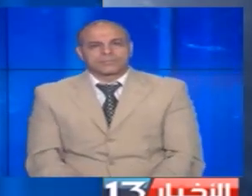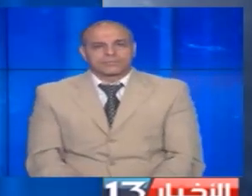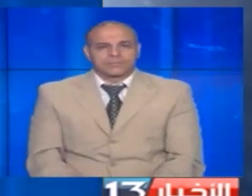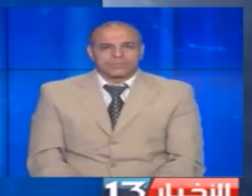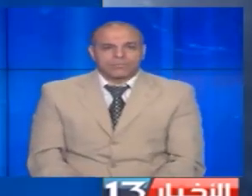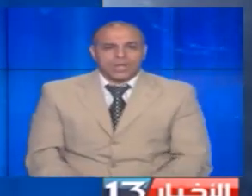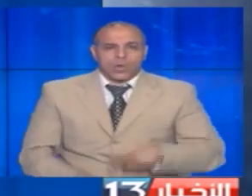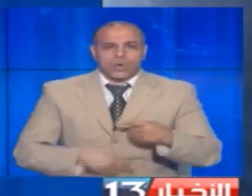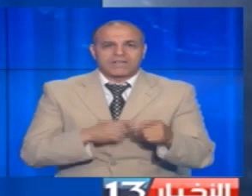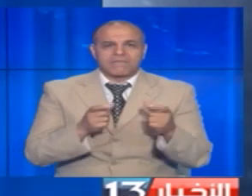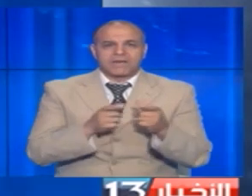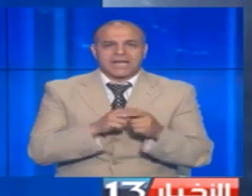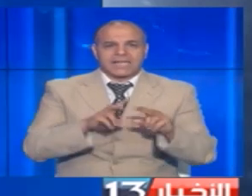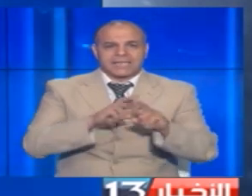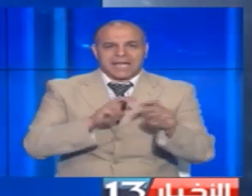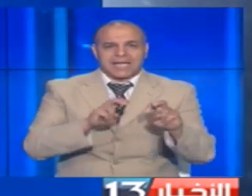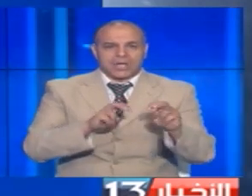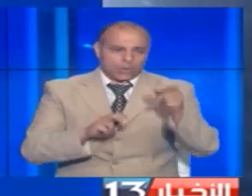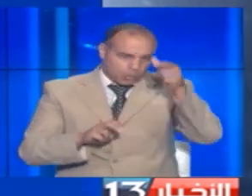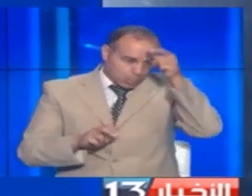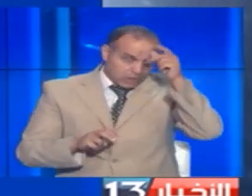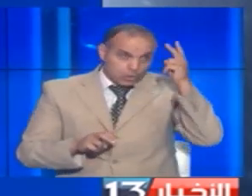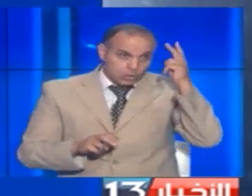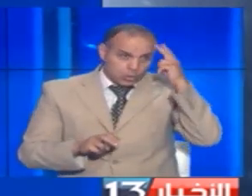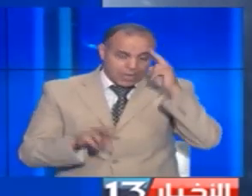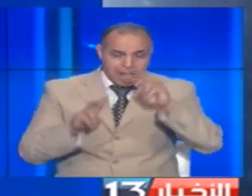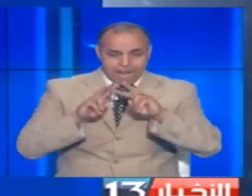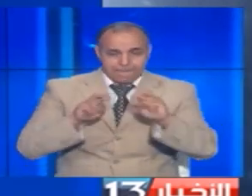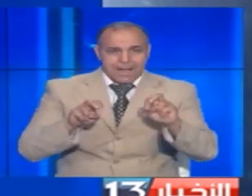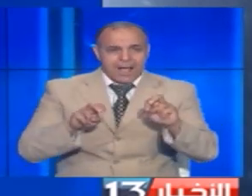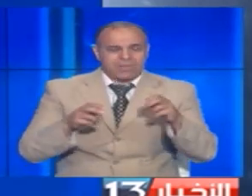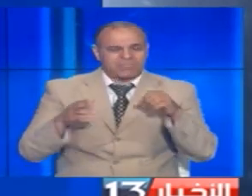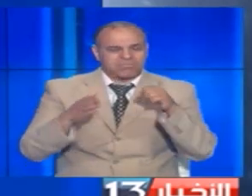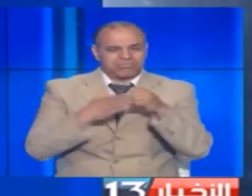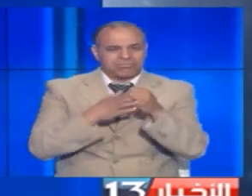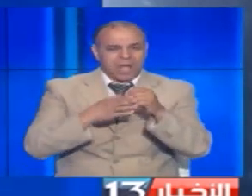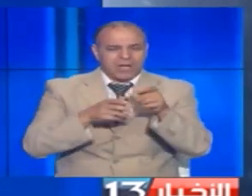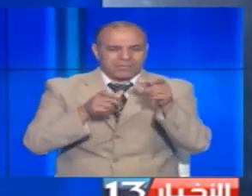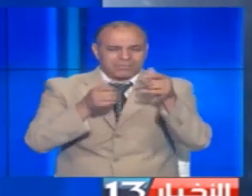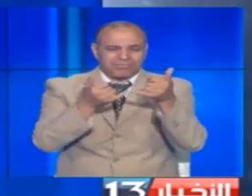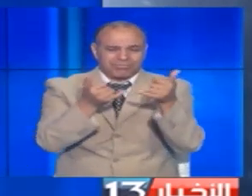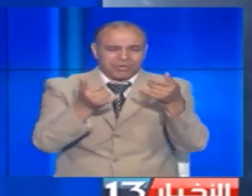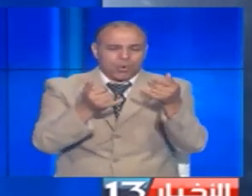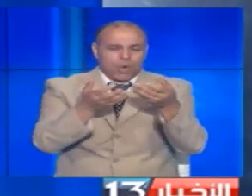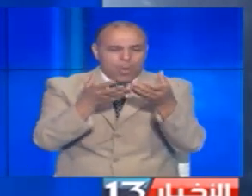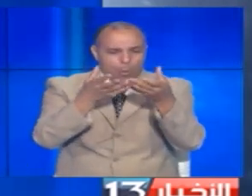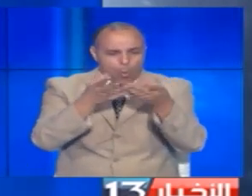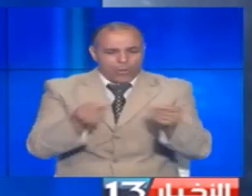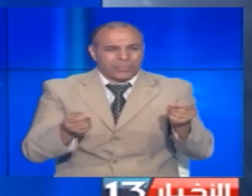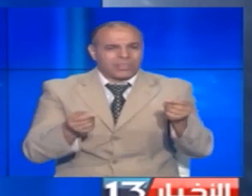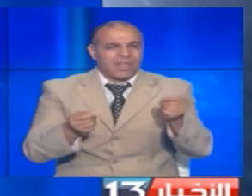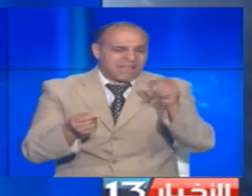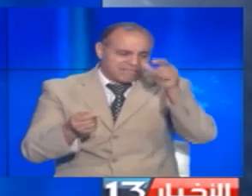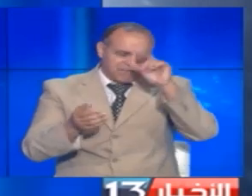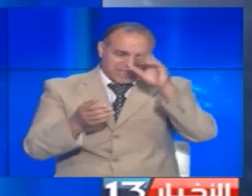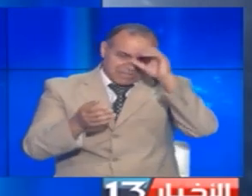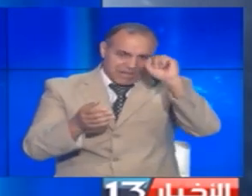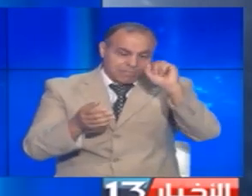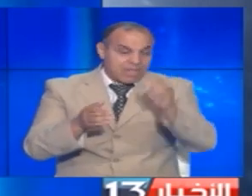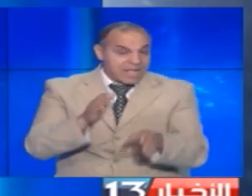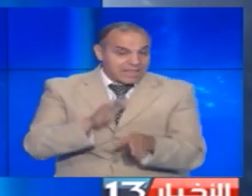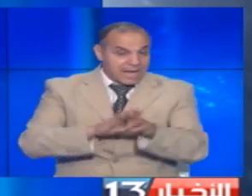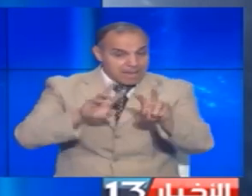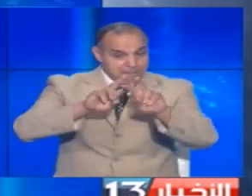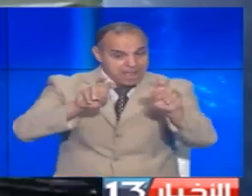يواصل فريق التحقيق التركي السعودي ابحاثه في حادثه اختفاء الكاتب الصحفي جمال خاشقجي فبعد انطلاق